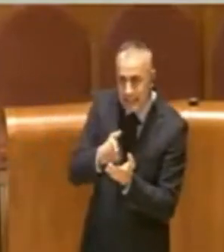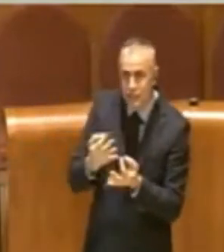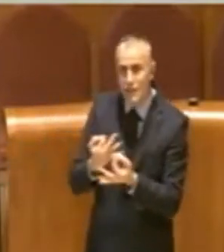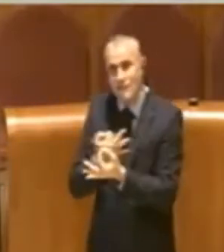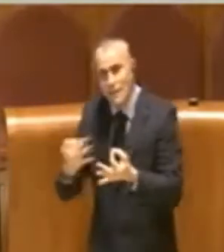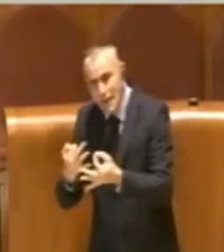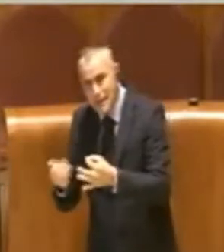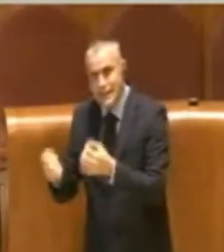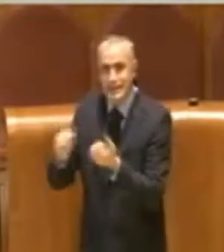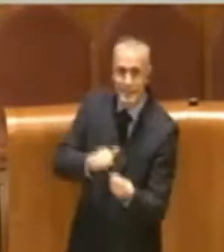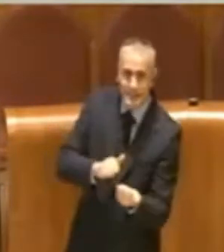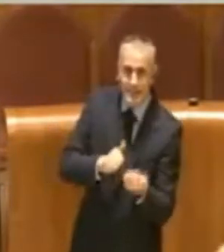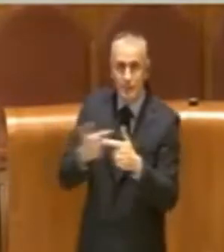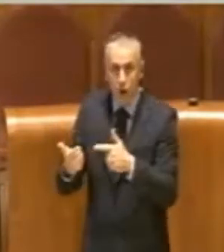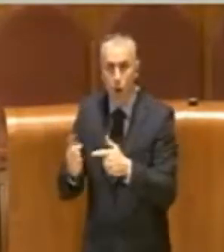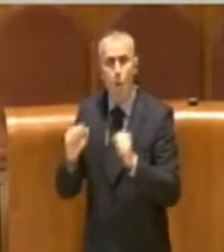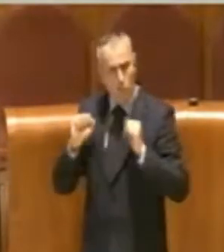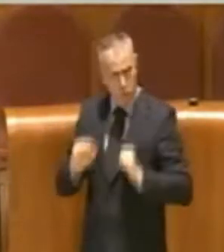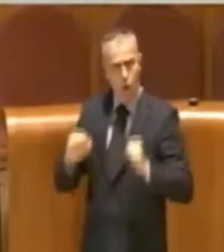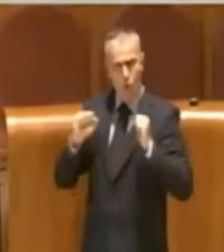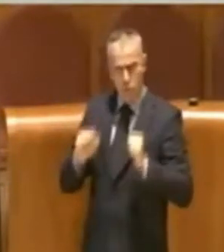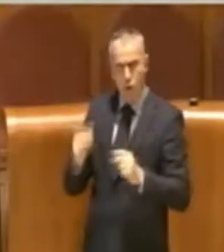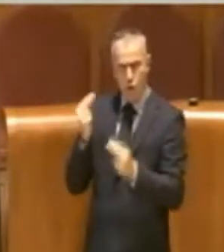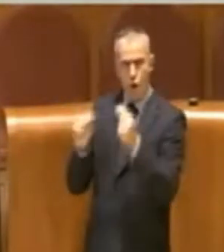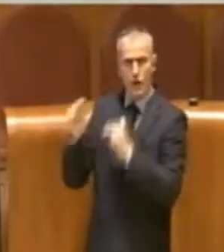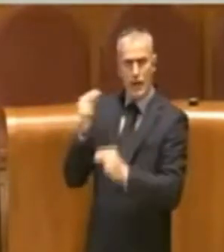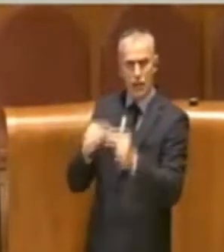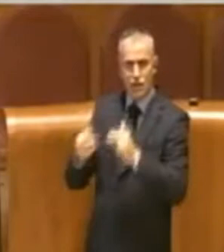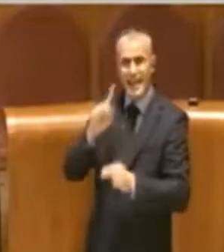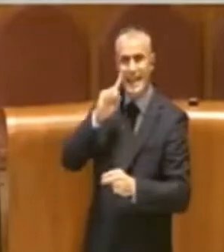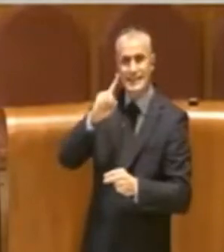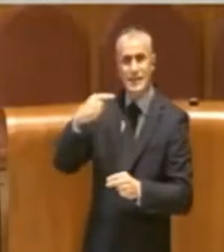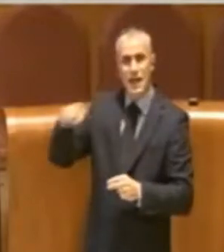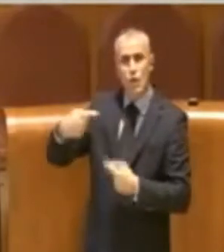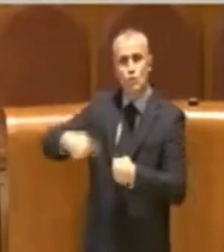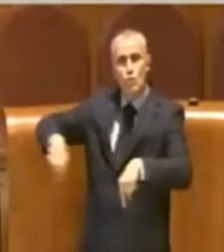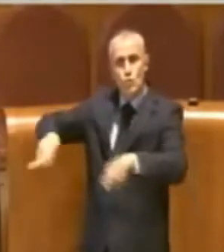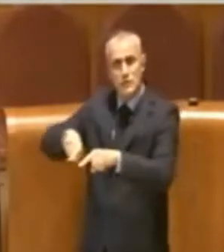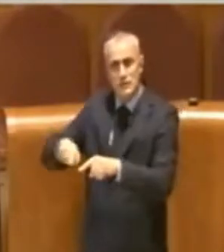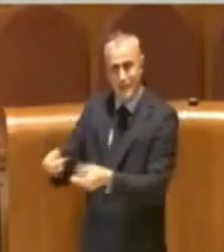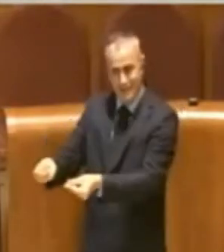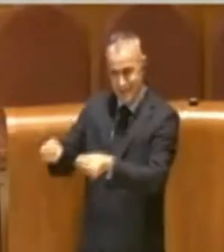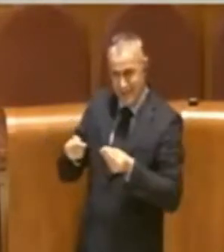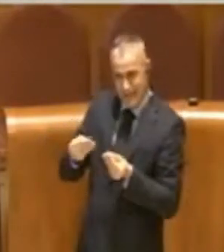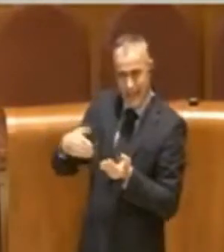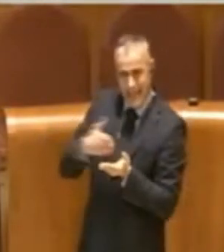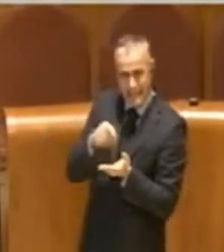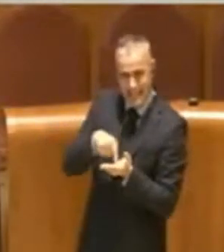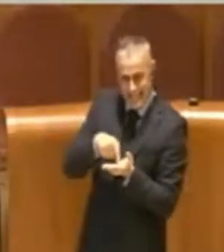bene, eventualmente correggerli qualora ritenesse che questi indirizzi possono essere